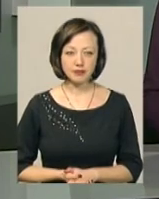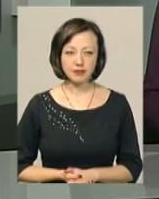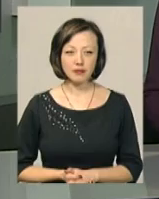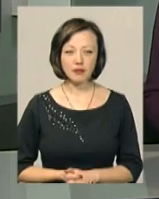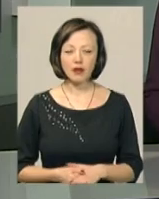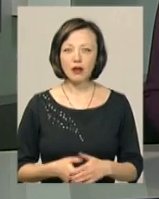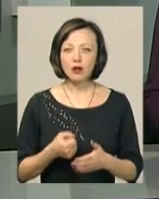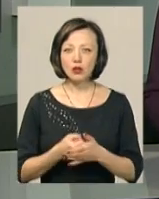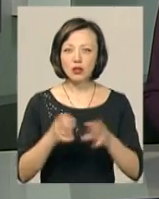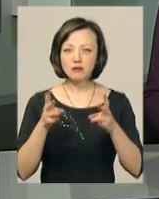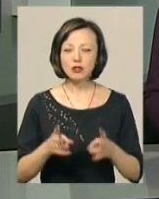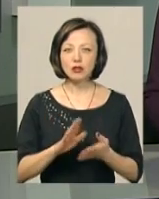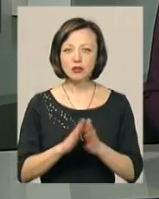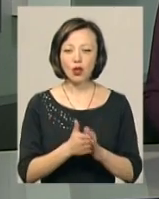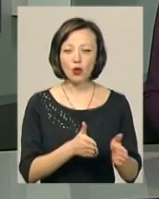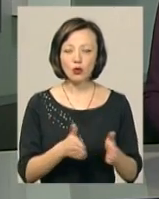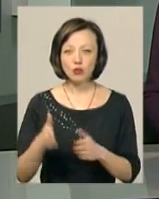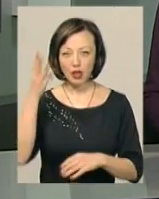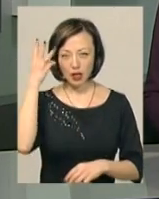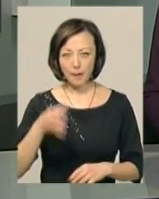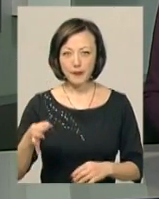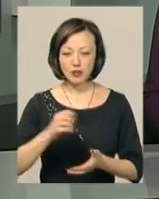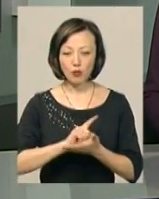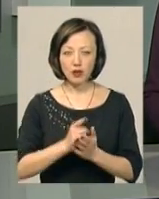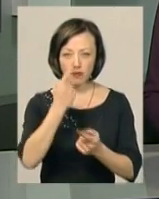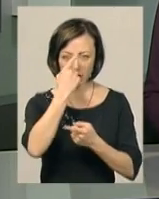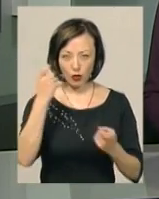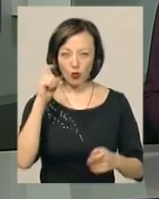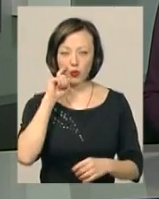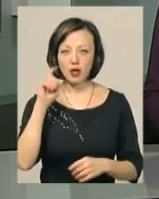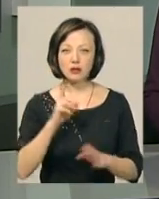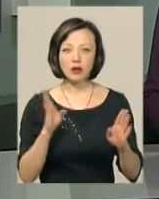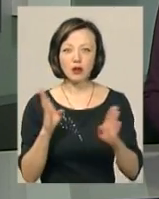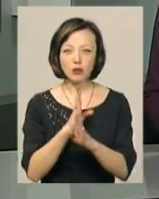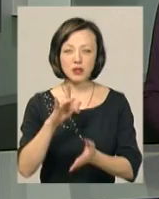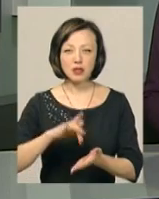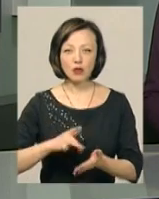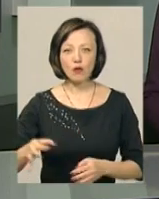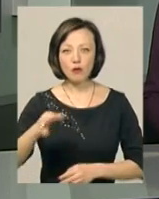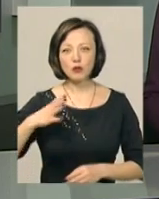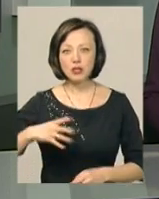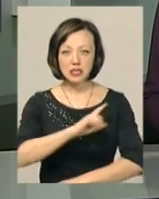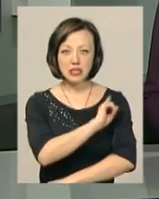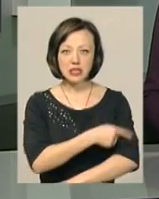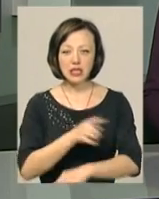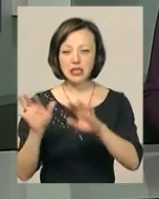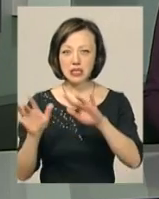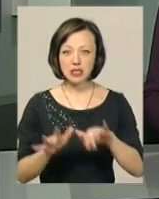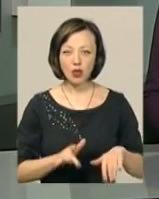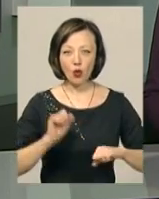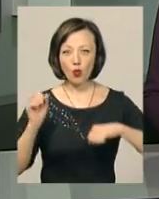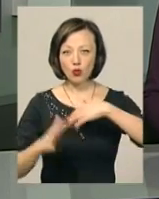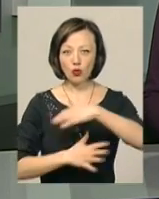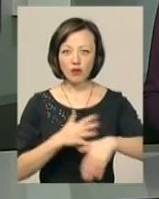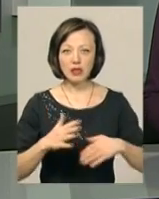До надзвичайного стану готуються на Хмельниччині. За оперативною інформацією Українського гідрометцентру, в області очікується сильний сніг,